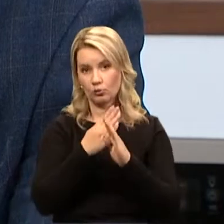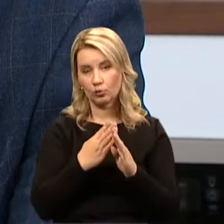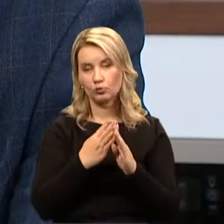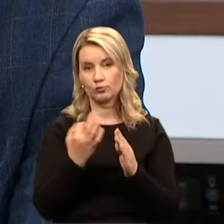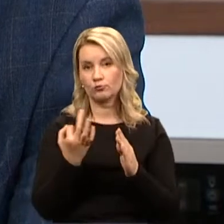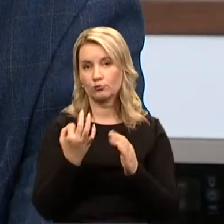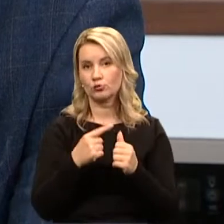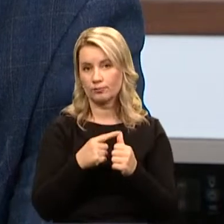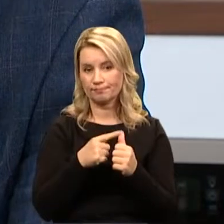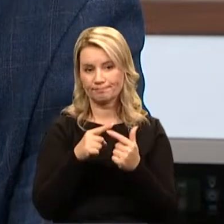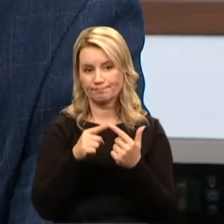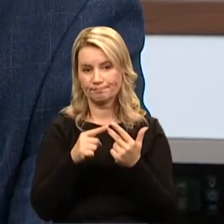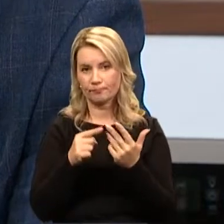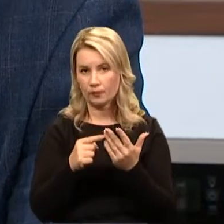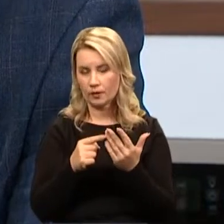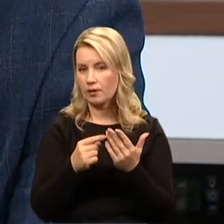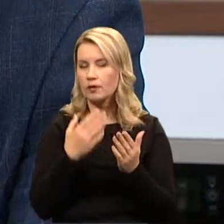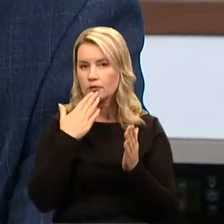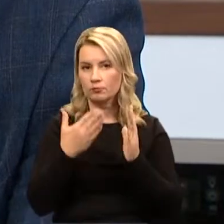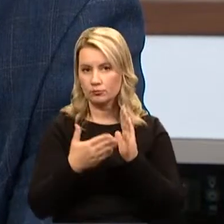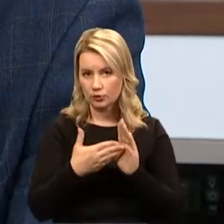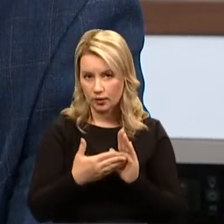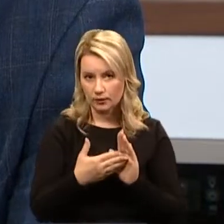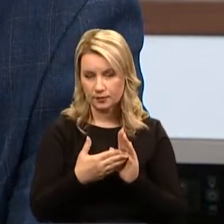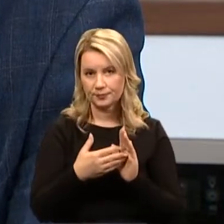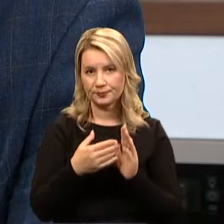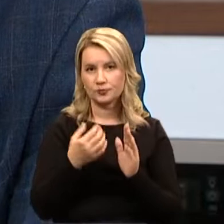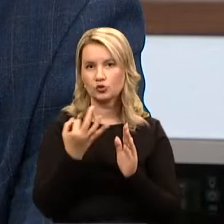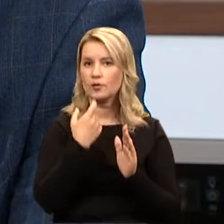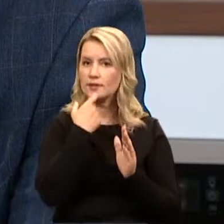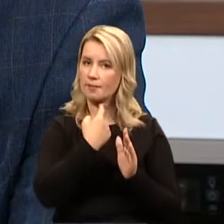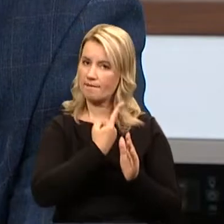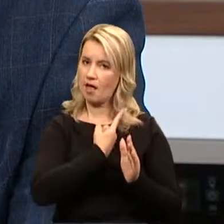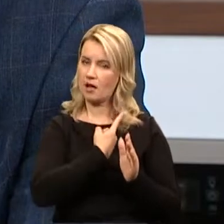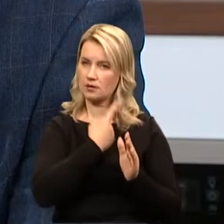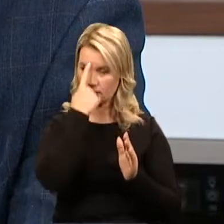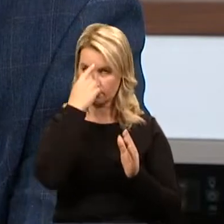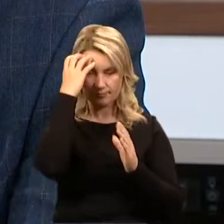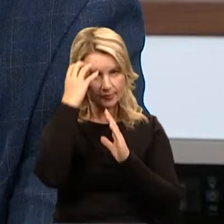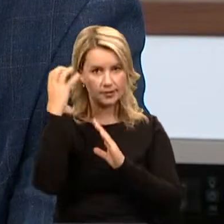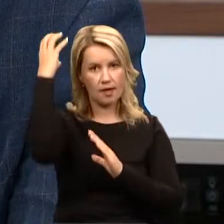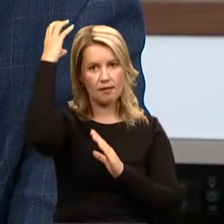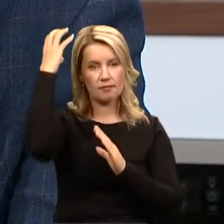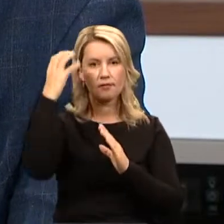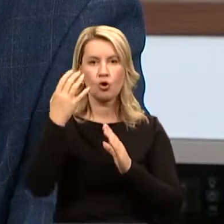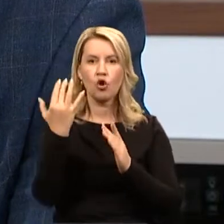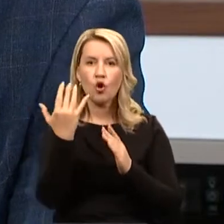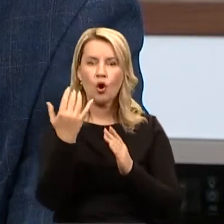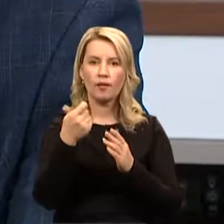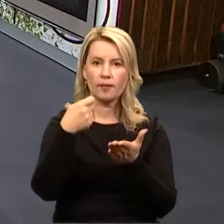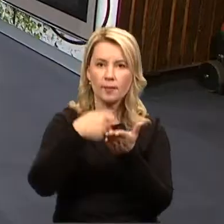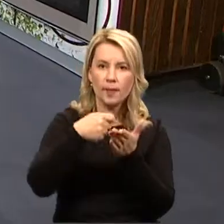potřeba zvážit několik faktorů, hlavně co tím chceme splnit, jaké prostředky chceme naspořit, kdy je